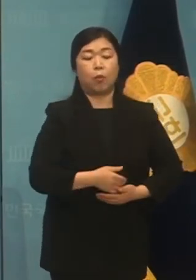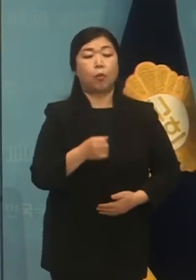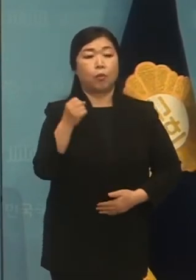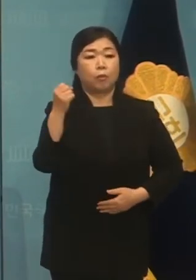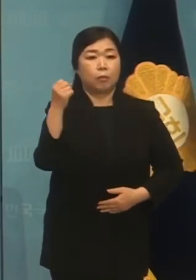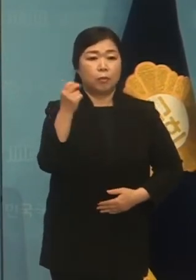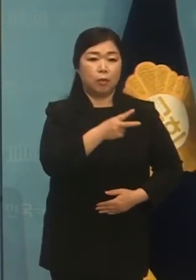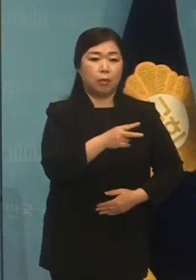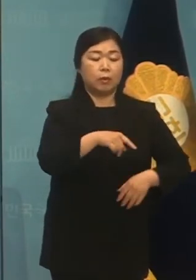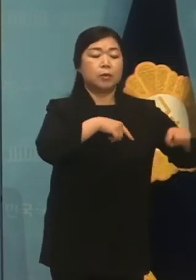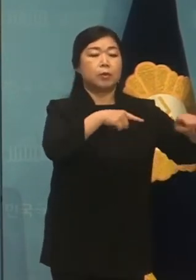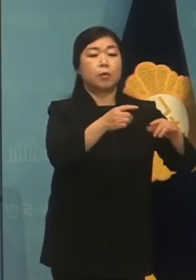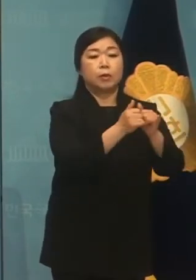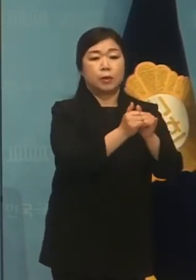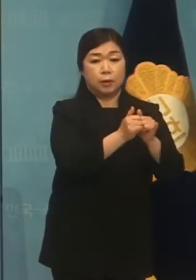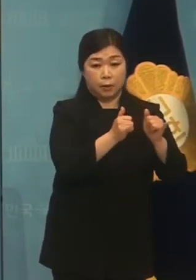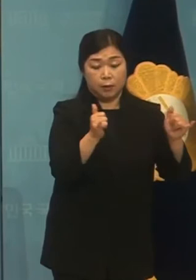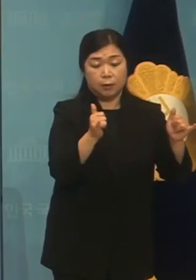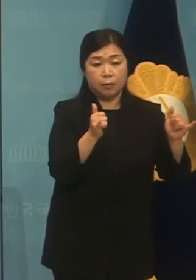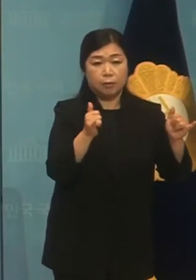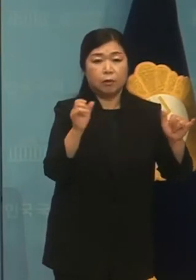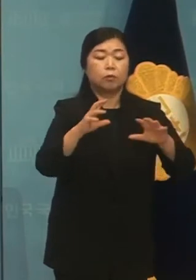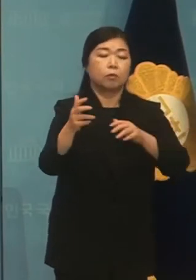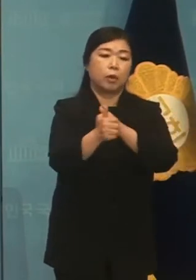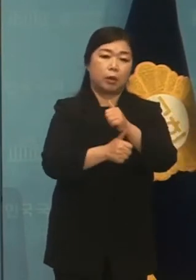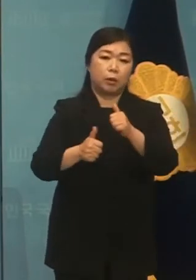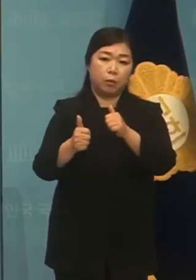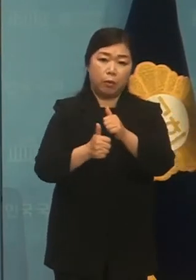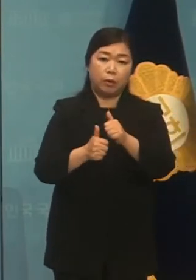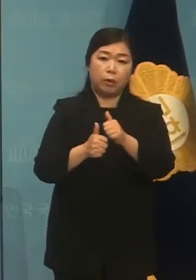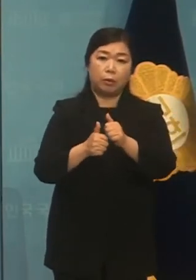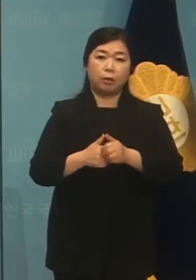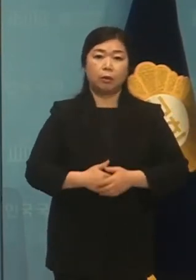여기에는 정치인, 국회의원,